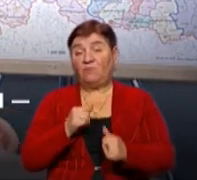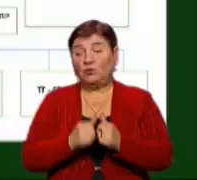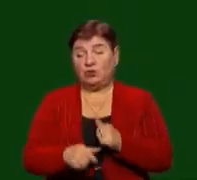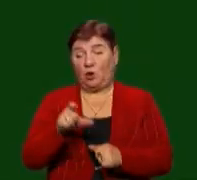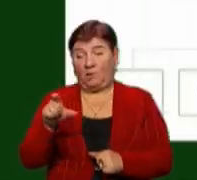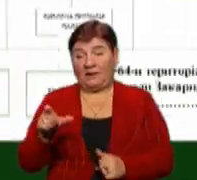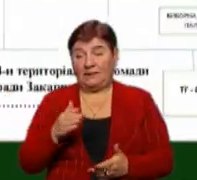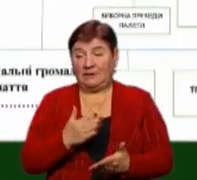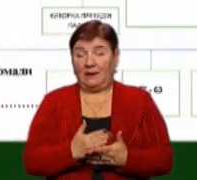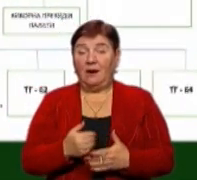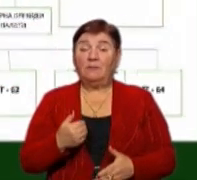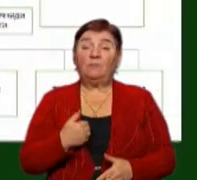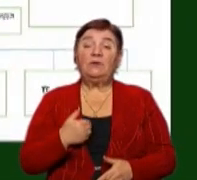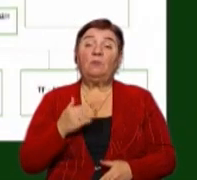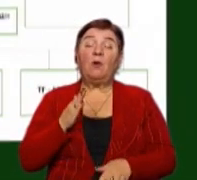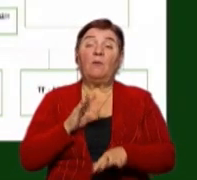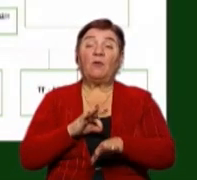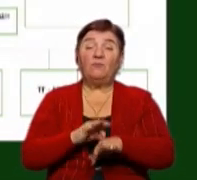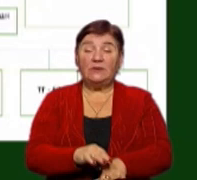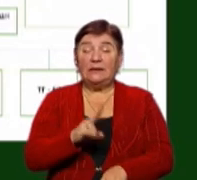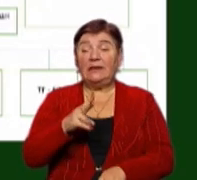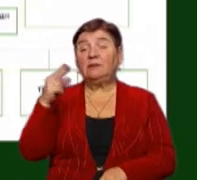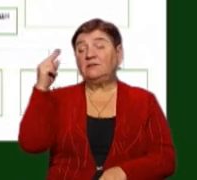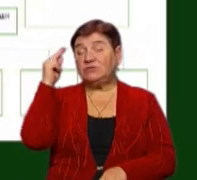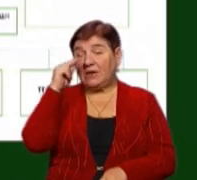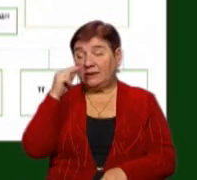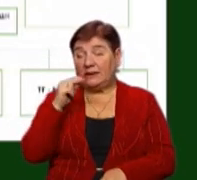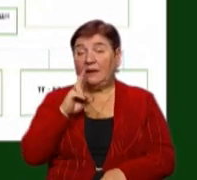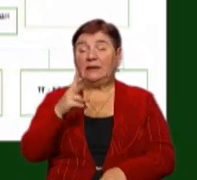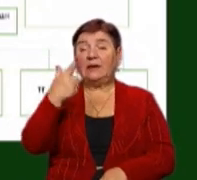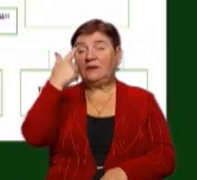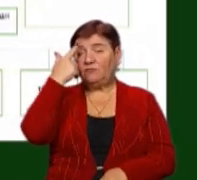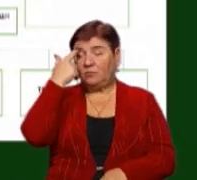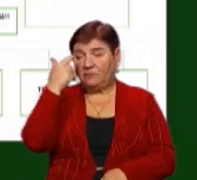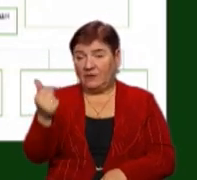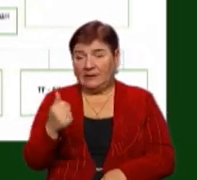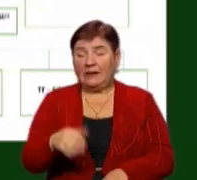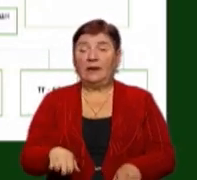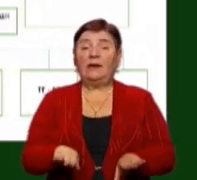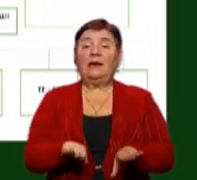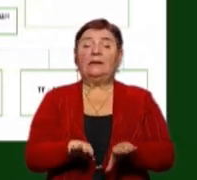кожній громаді. Тим чином ми будемо проводити як навчання, так інформування, так